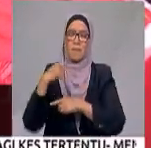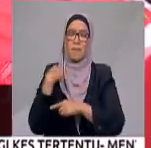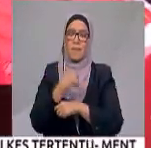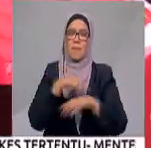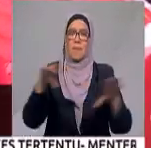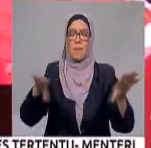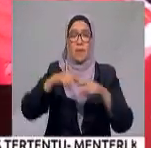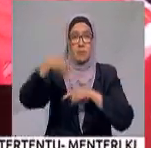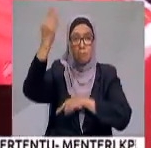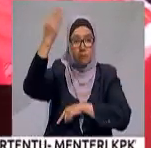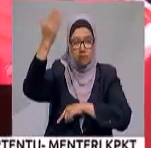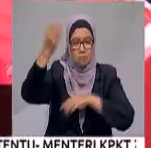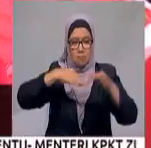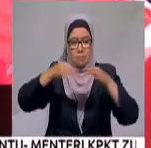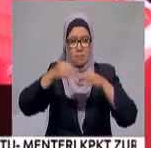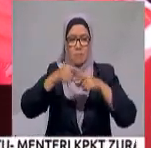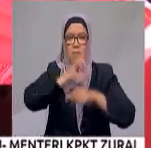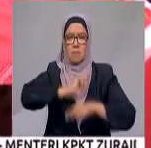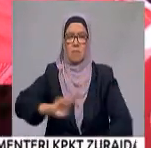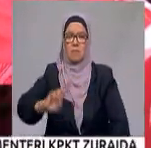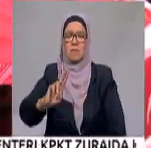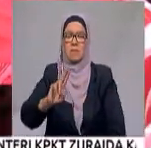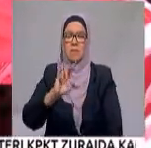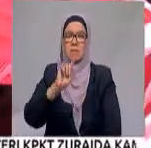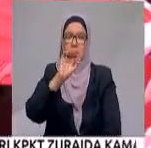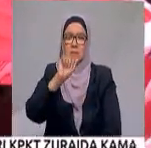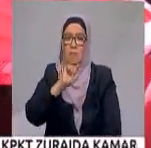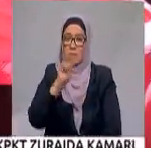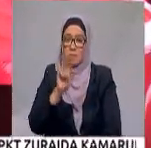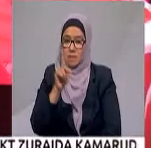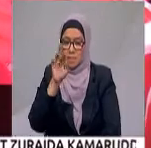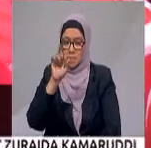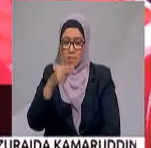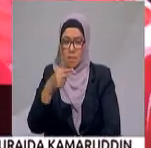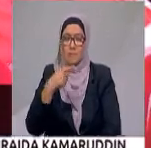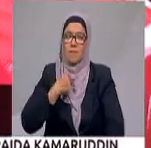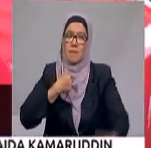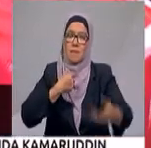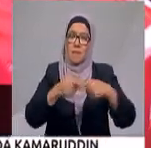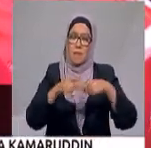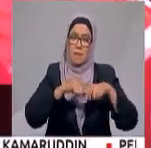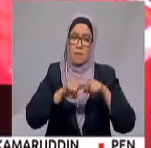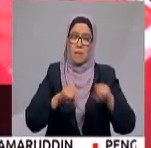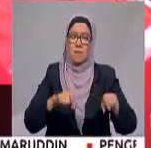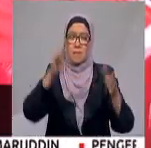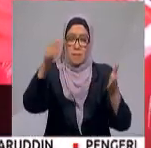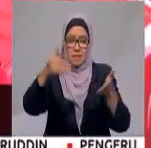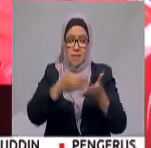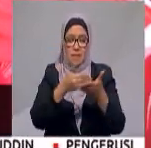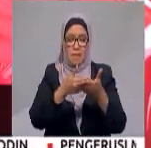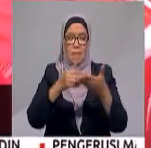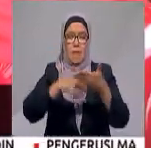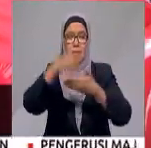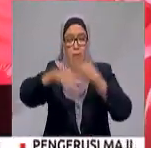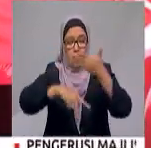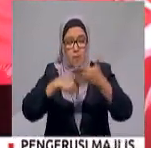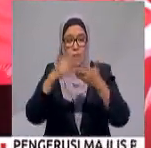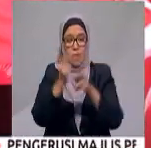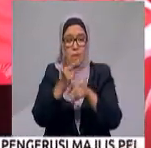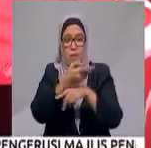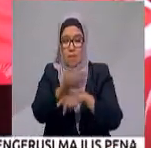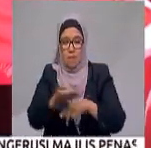tausiah, tazkirah. And then ada juga memperkenalkan produk-produk UKM, IKS Indonesia, lebat lebih